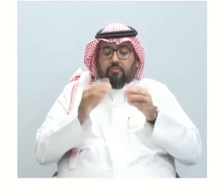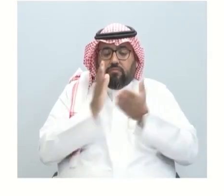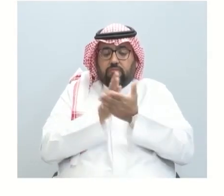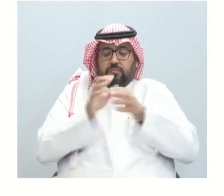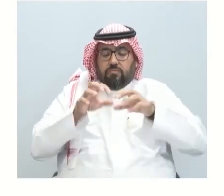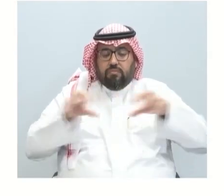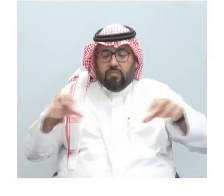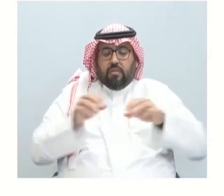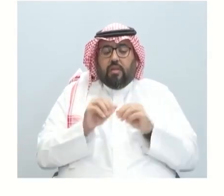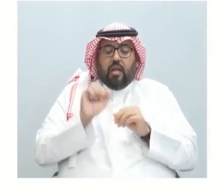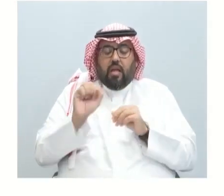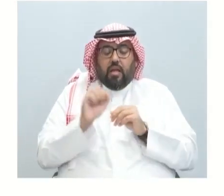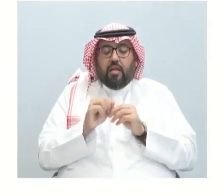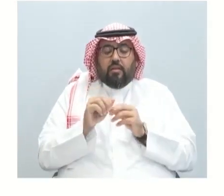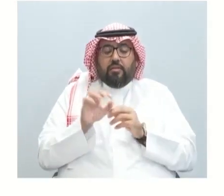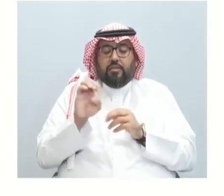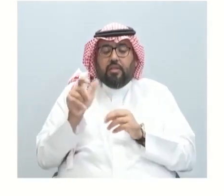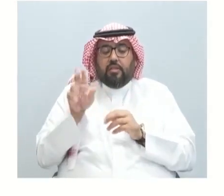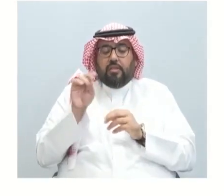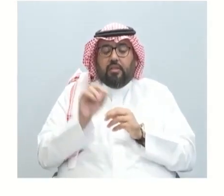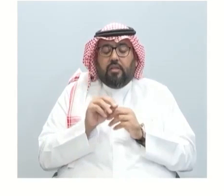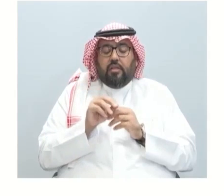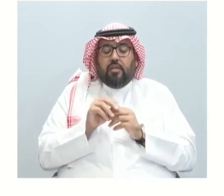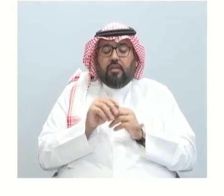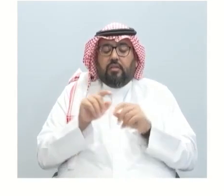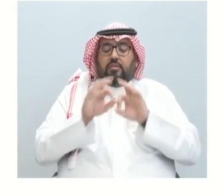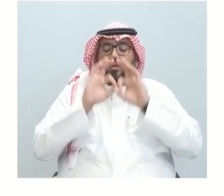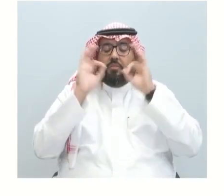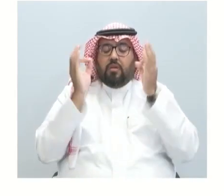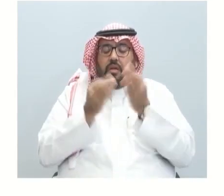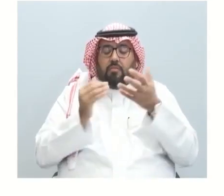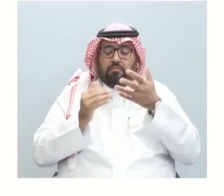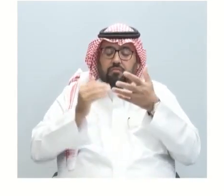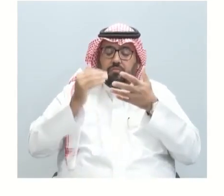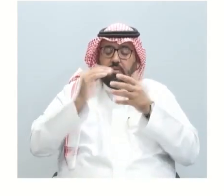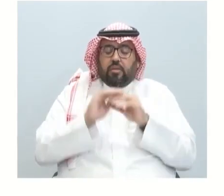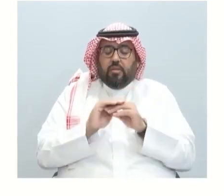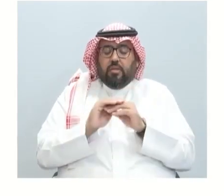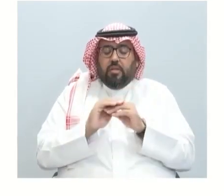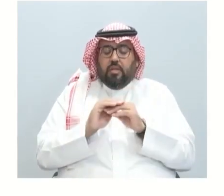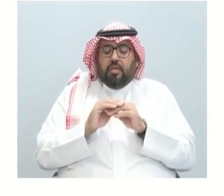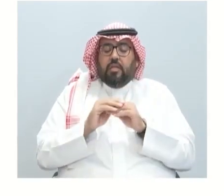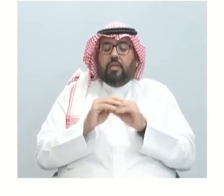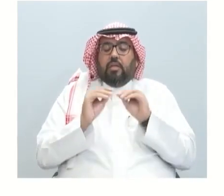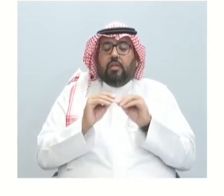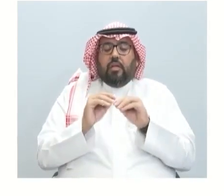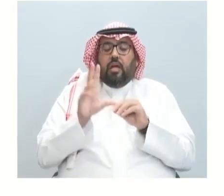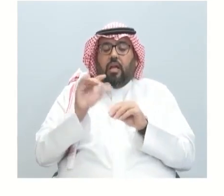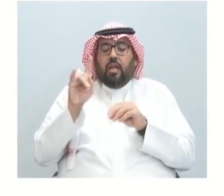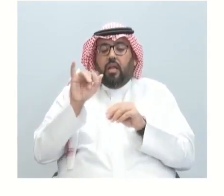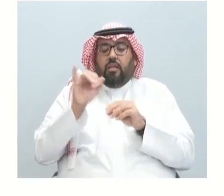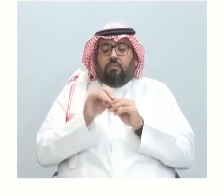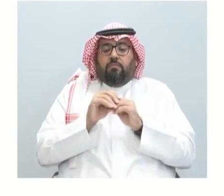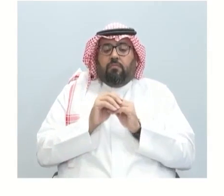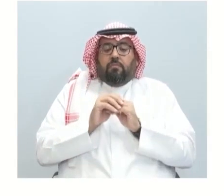وتصبح الخليه جاهزه للانقسام اذا جميع مراحل هذا الانقسام المتساوي ما الذي يحدث فيه الخليه